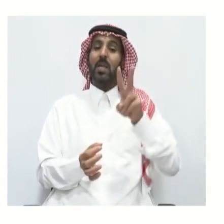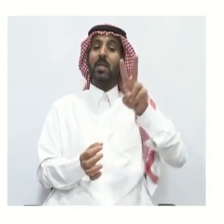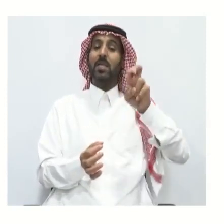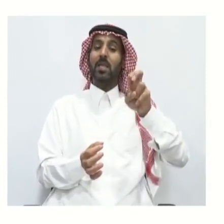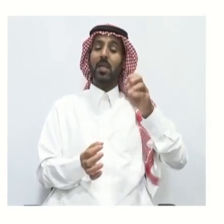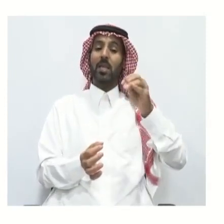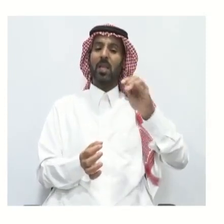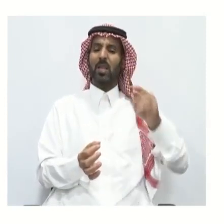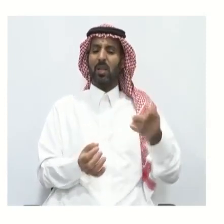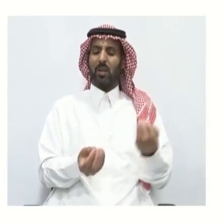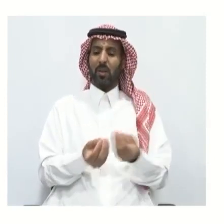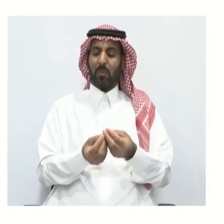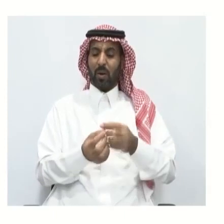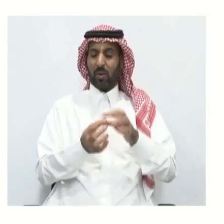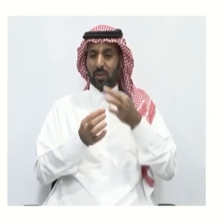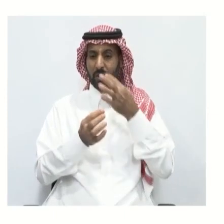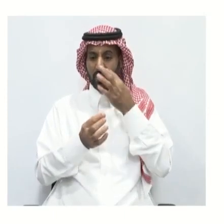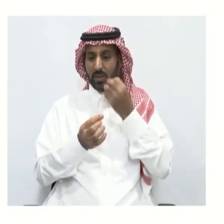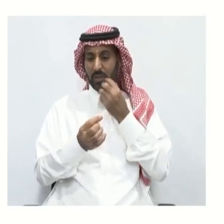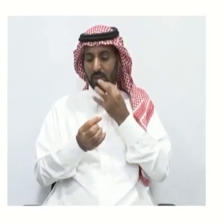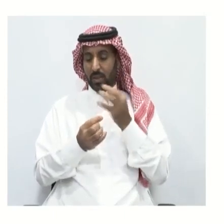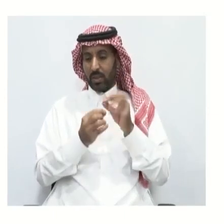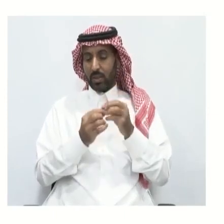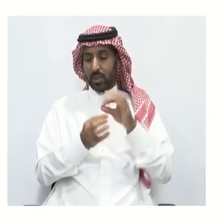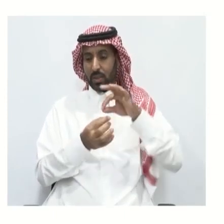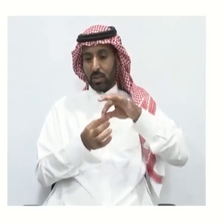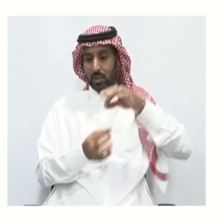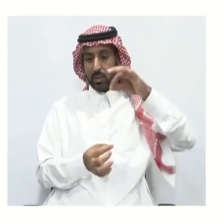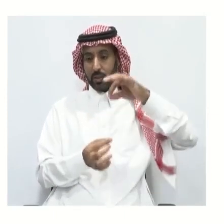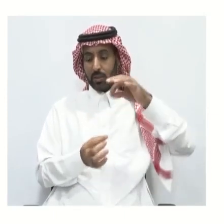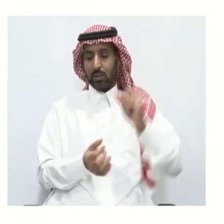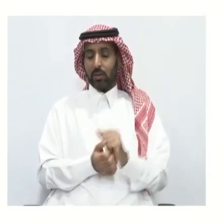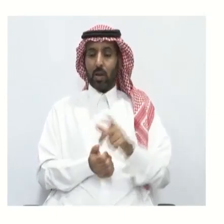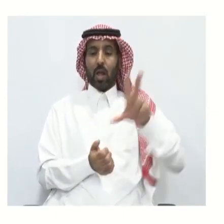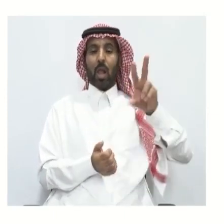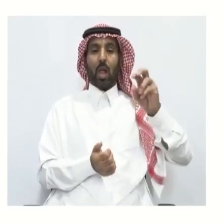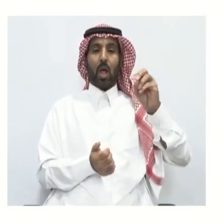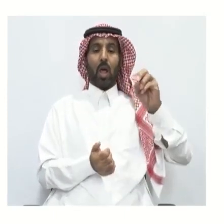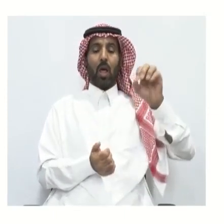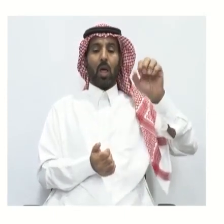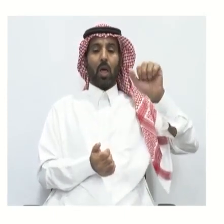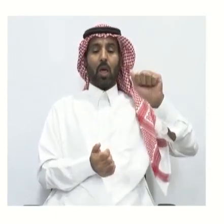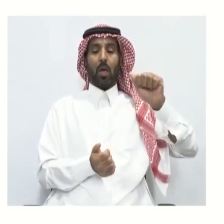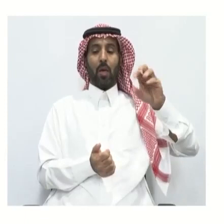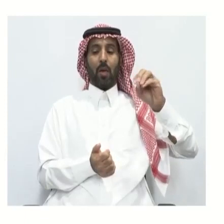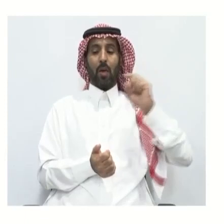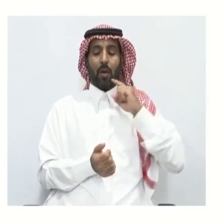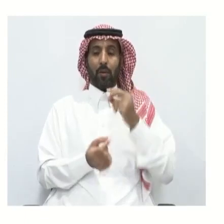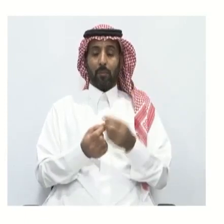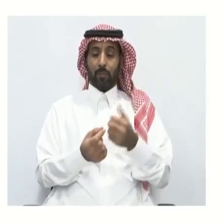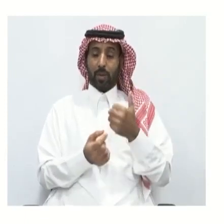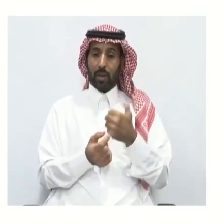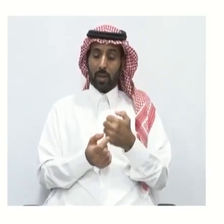فاحسب المردود النظري للفضه ثم بعد ذلك نسبه المردود المئوي واعطاني هنا الفعلي وهو 60